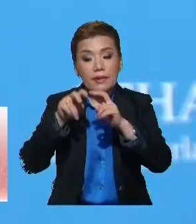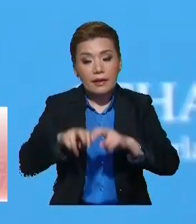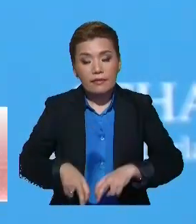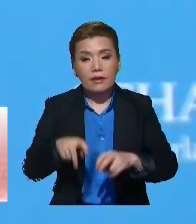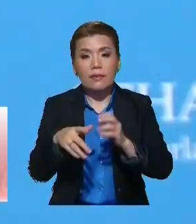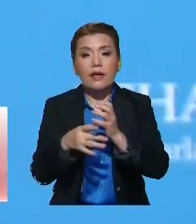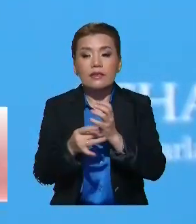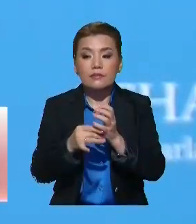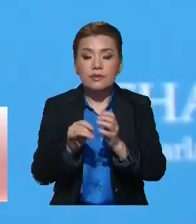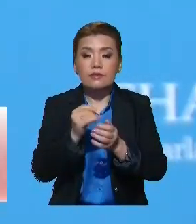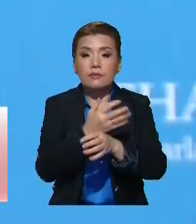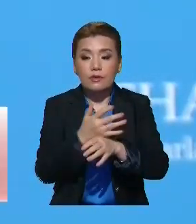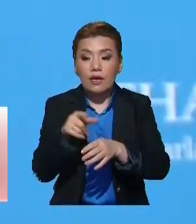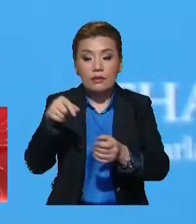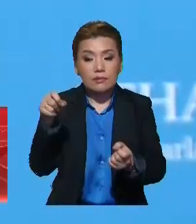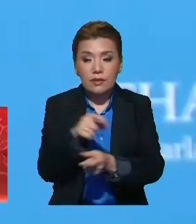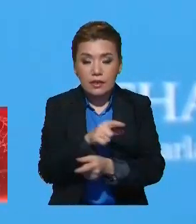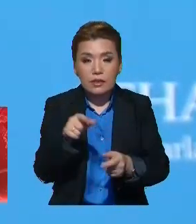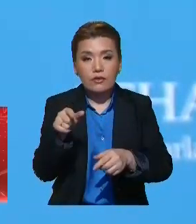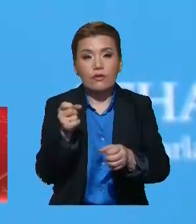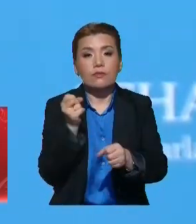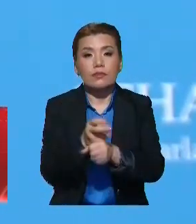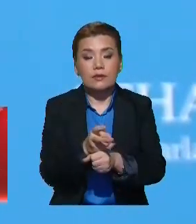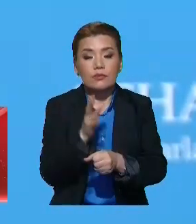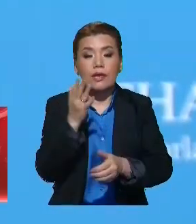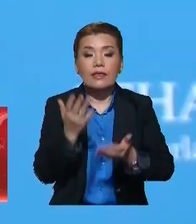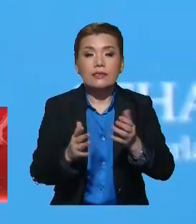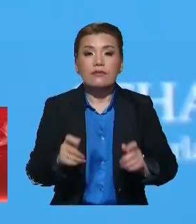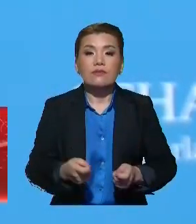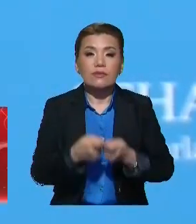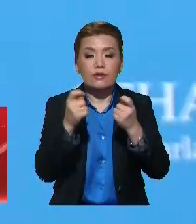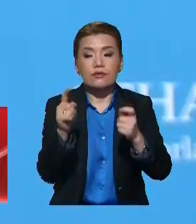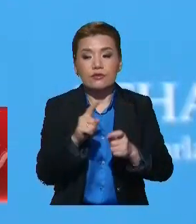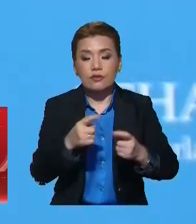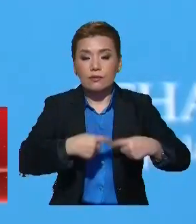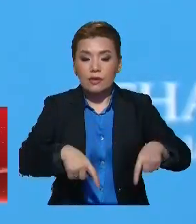сай келмейтіндерін жұмыстан шығарамыз. Полицейлер заңсыз әрекеттерге барса, онда өзіндік